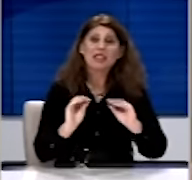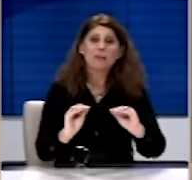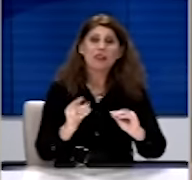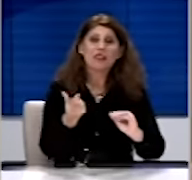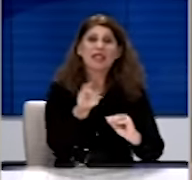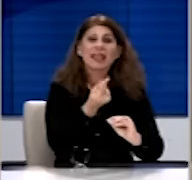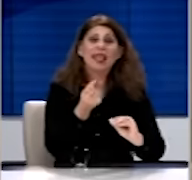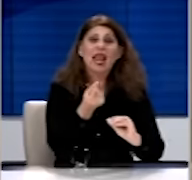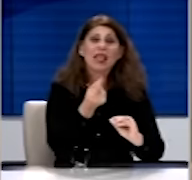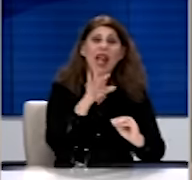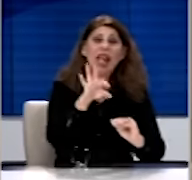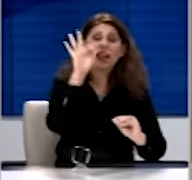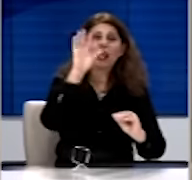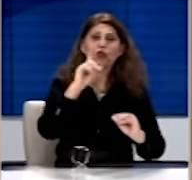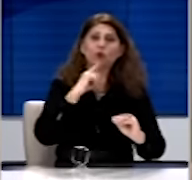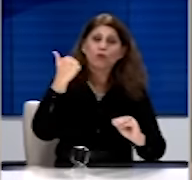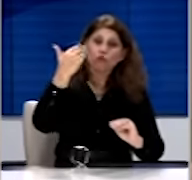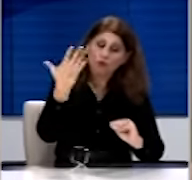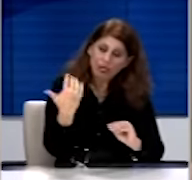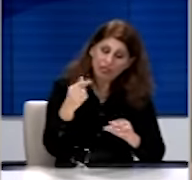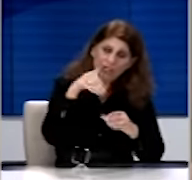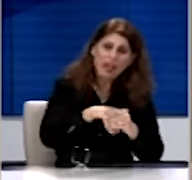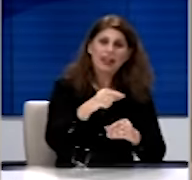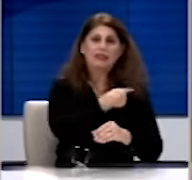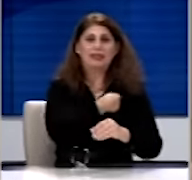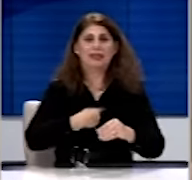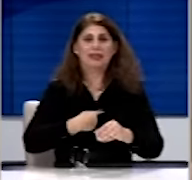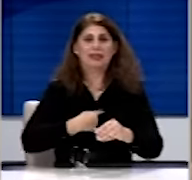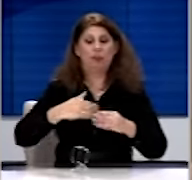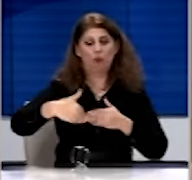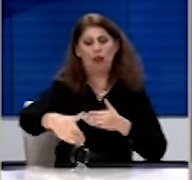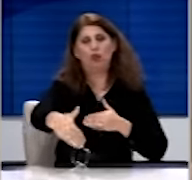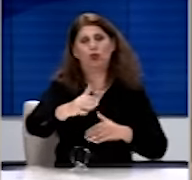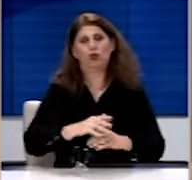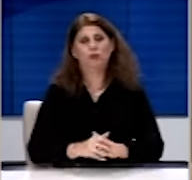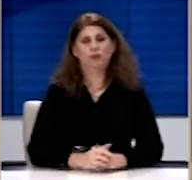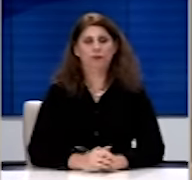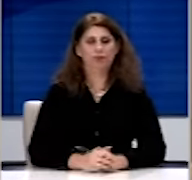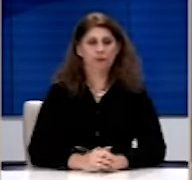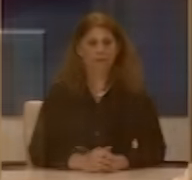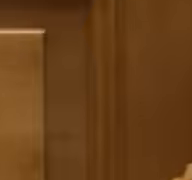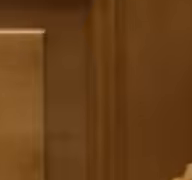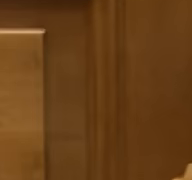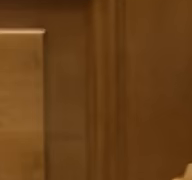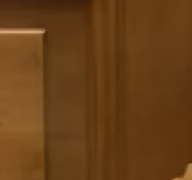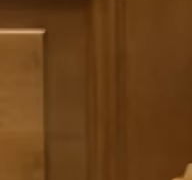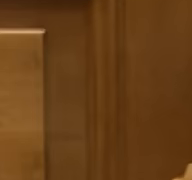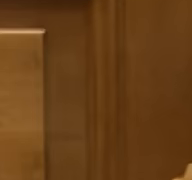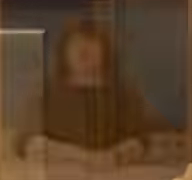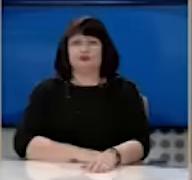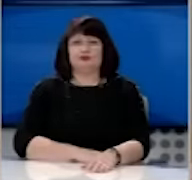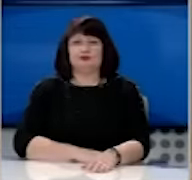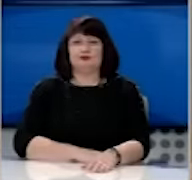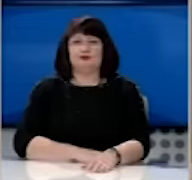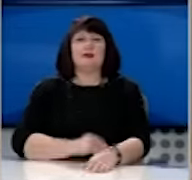για λίγους εκλεκτούς οι οποίοι θα αποτελέσουν την ηγεσία της αύριον». Αλλά τώρα έχει περάσει ένας αιώνας από